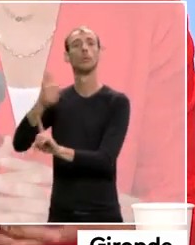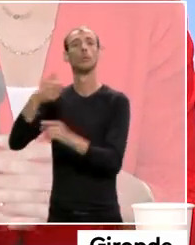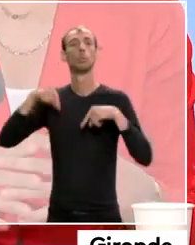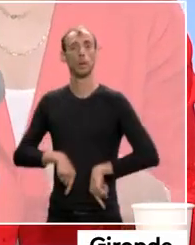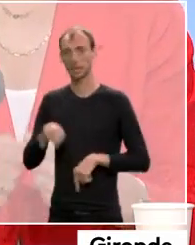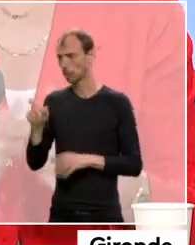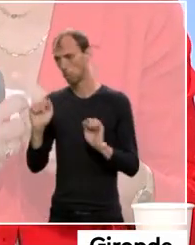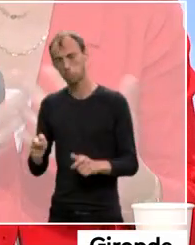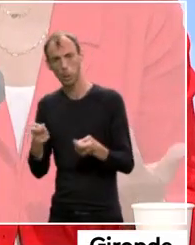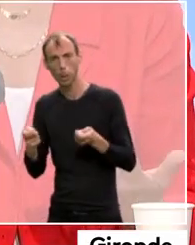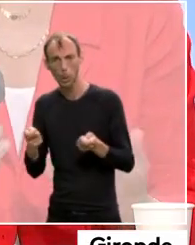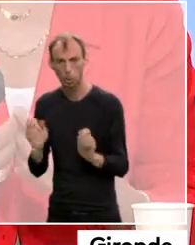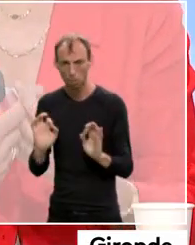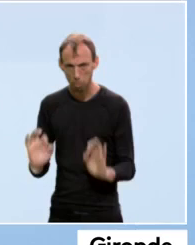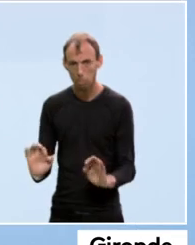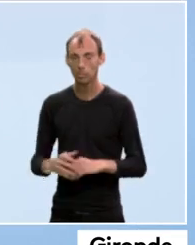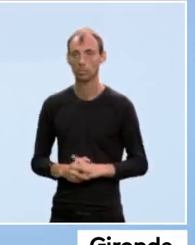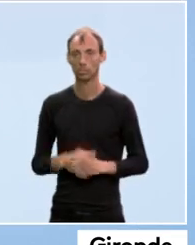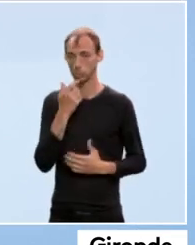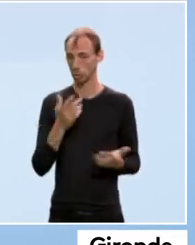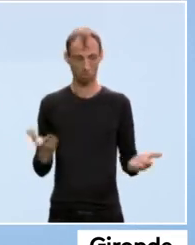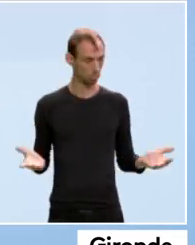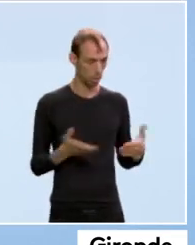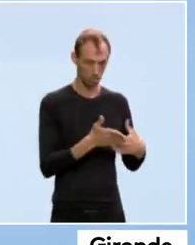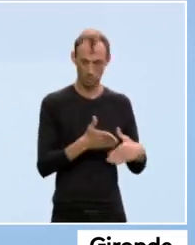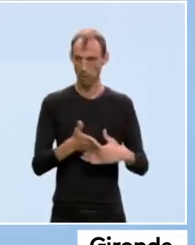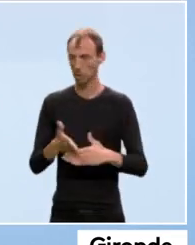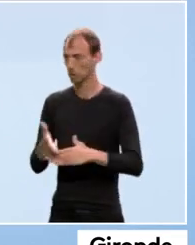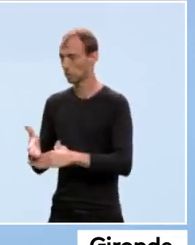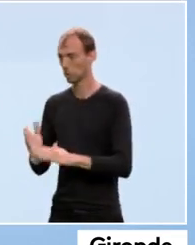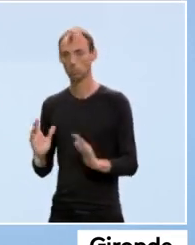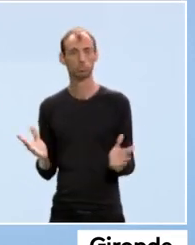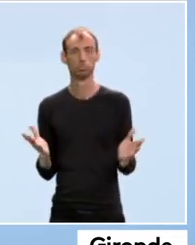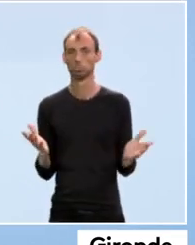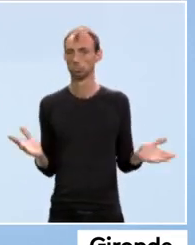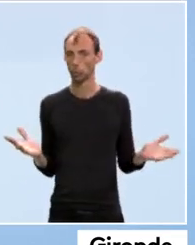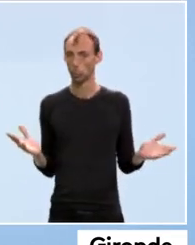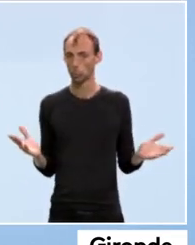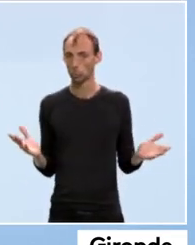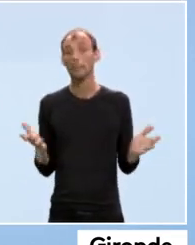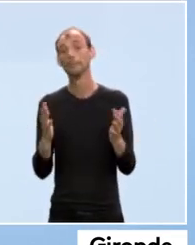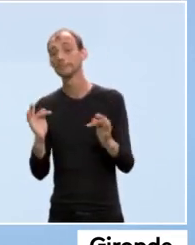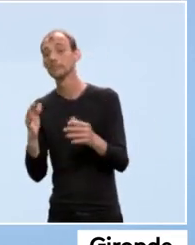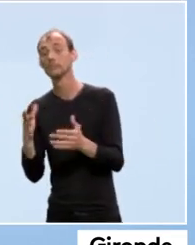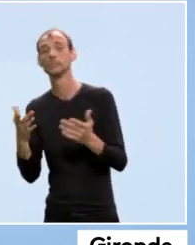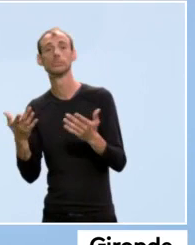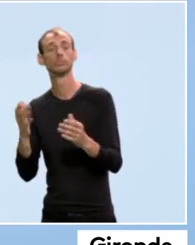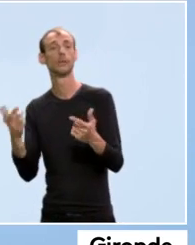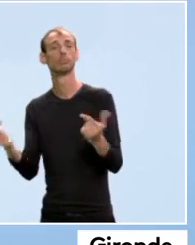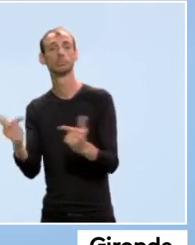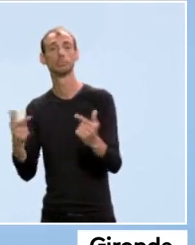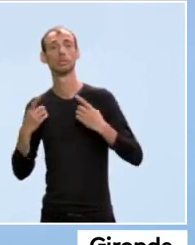maintenant si vous voulez tout est en ordre de bataille pour relever ce défi et donc la logique des législatives maintenant